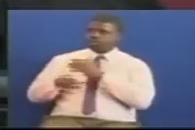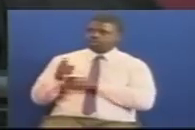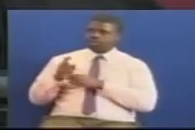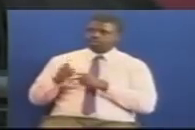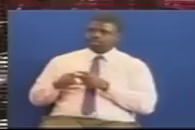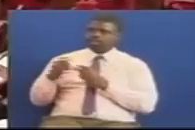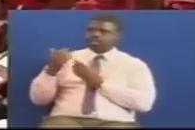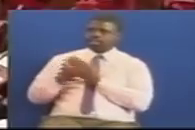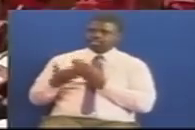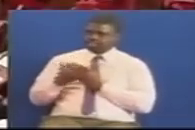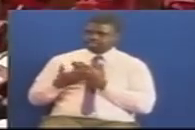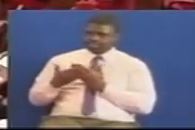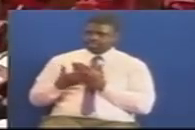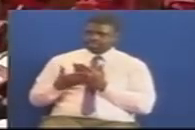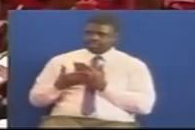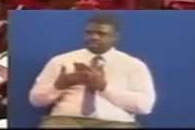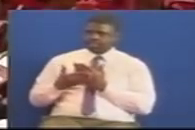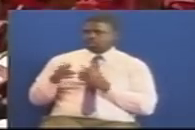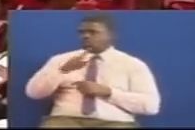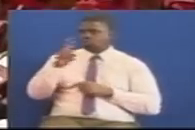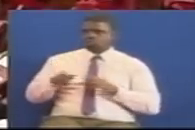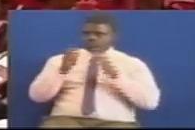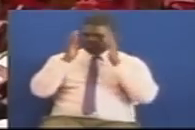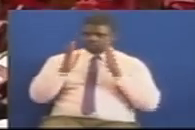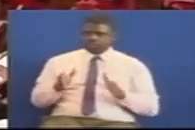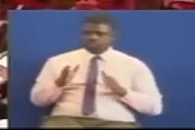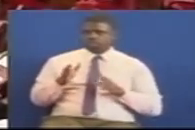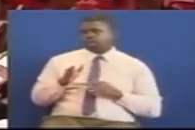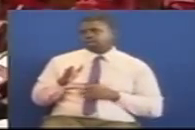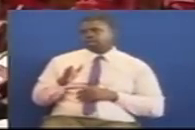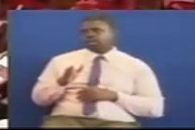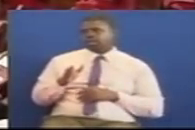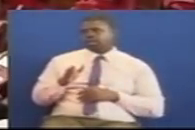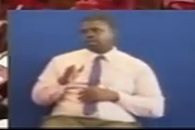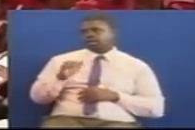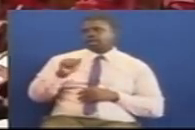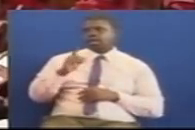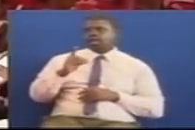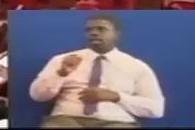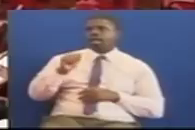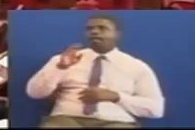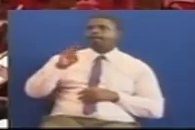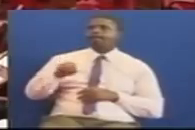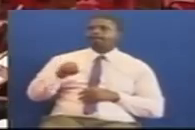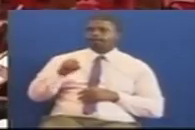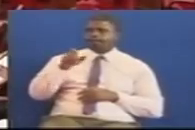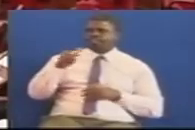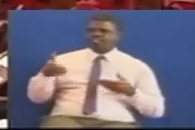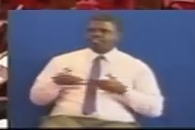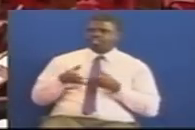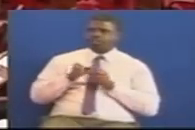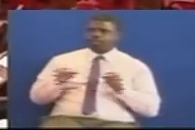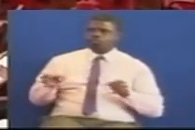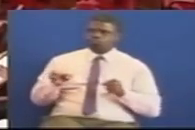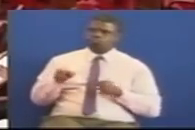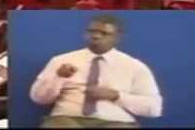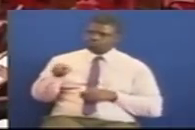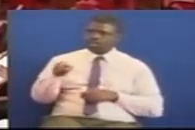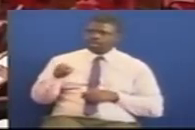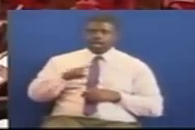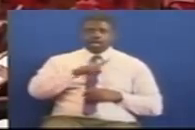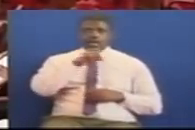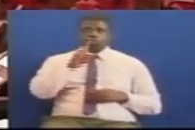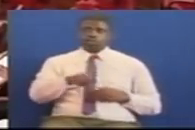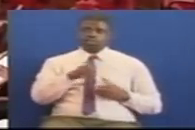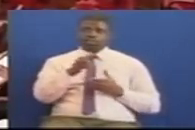ya Nchi, na linaulizwa na Mheshimiwa Angelina Adam Malembeka, mbunge wa viti maalum. Anauliza,